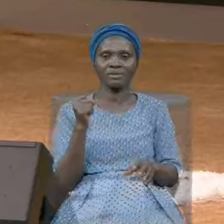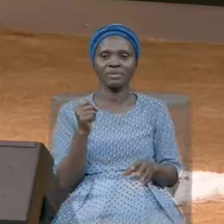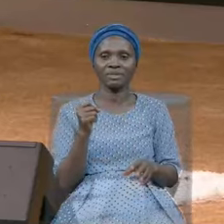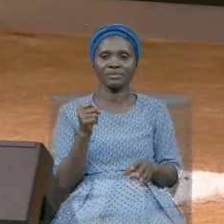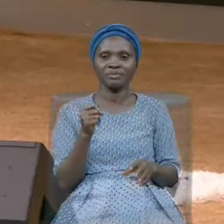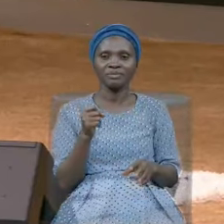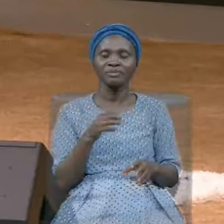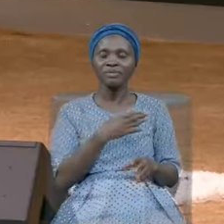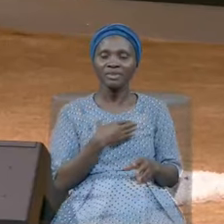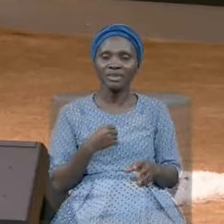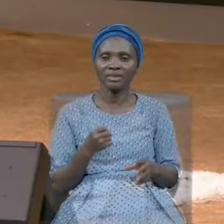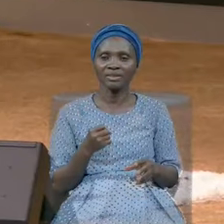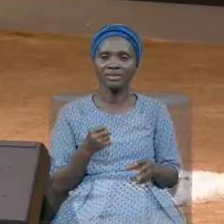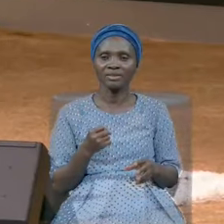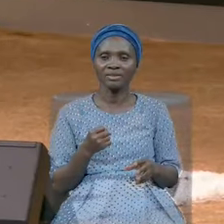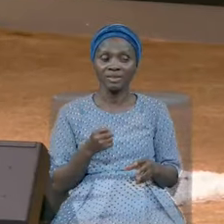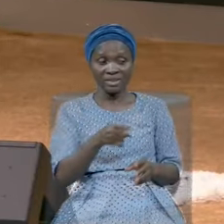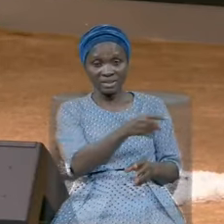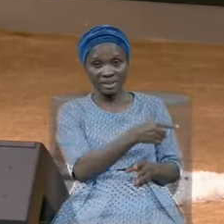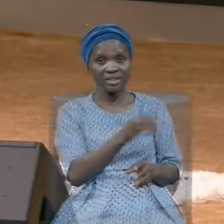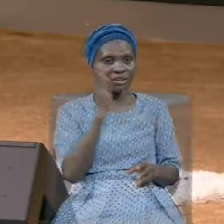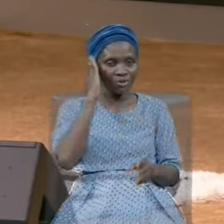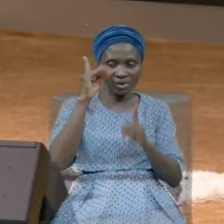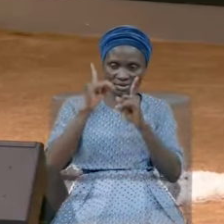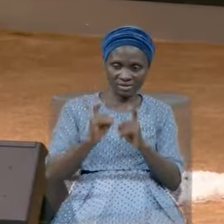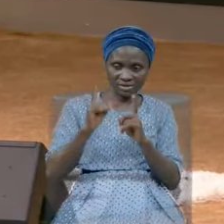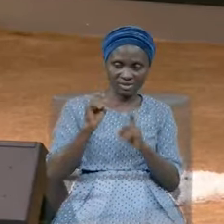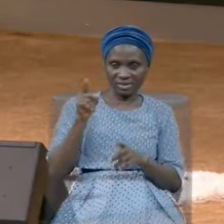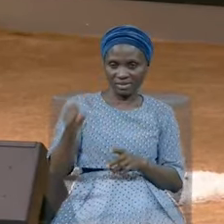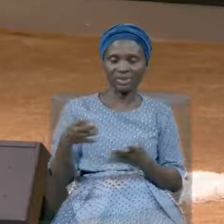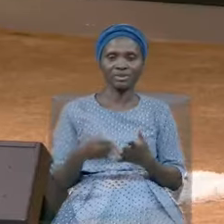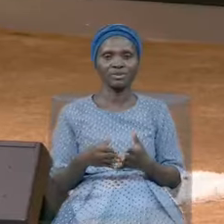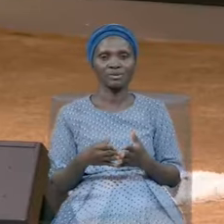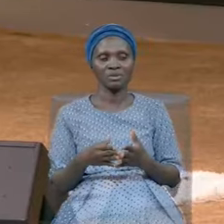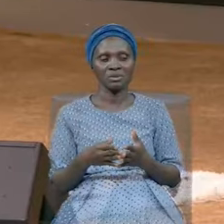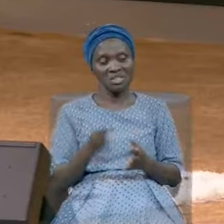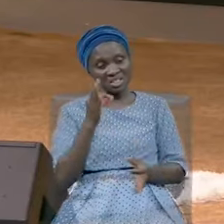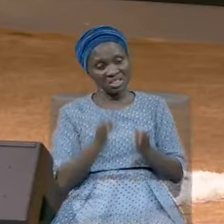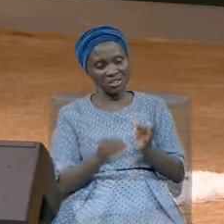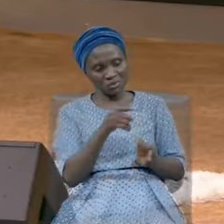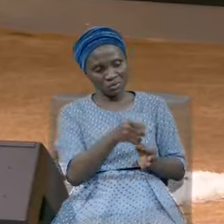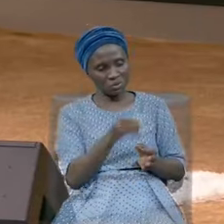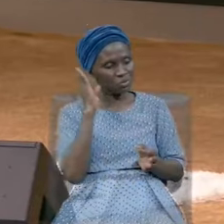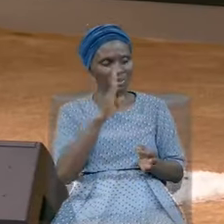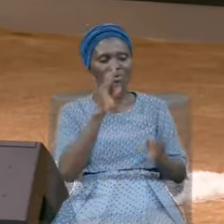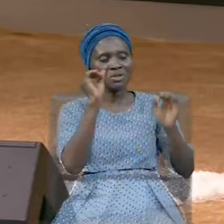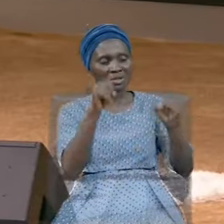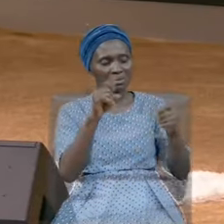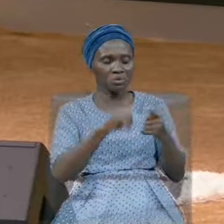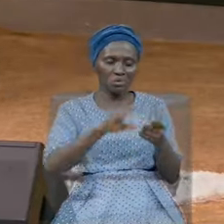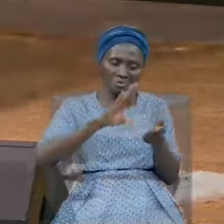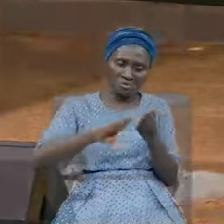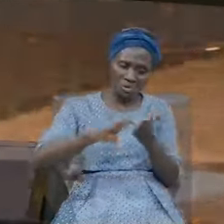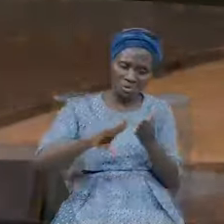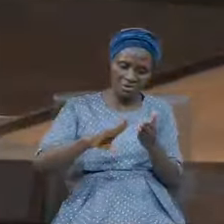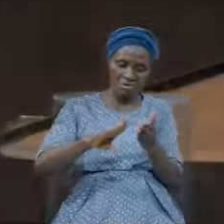pour pardonner à quelqu'un, soit 10 fois, 7 fois, ils vont vous éprouver. Est-ce qu'il va pardonner? Est-ce